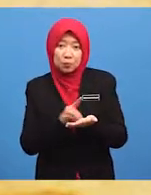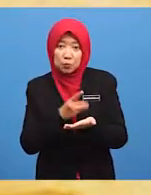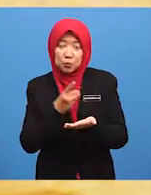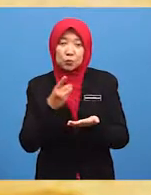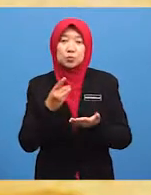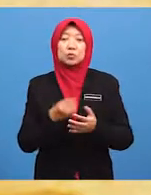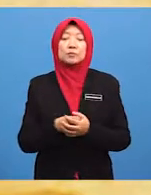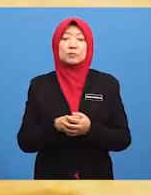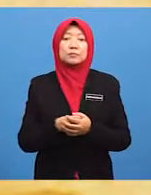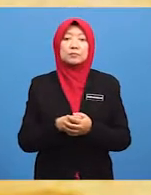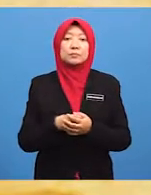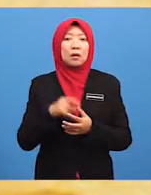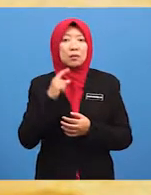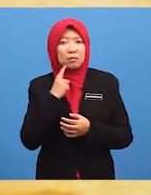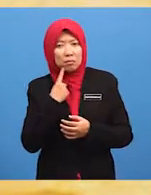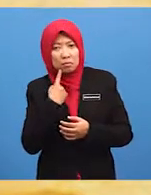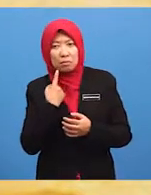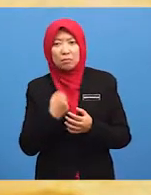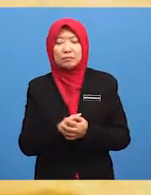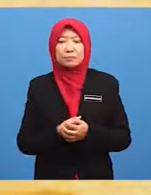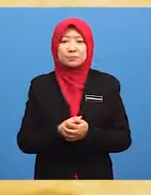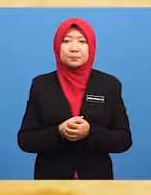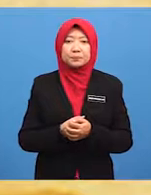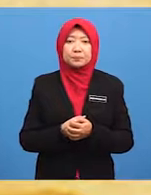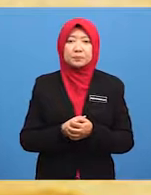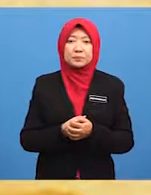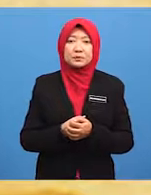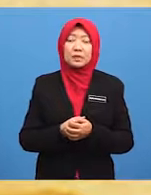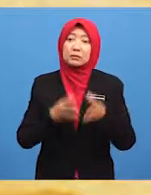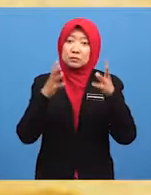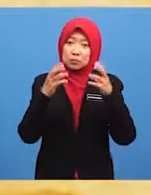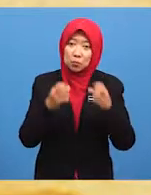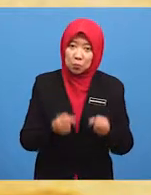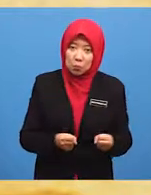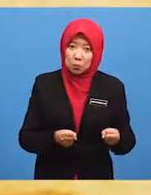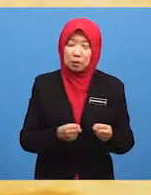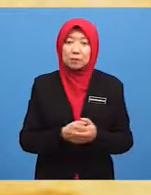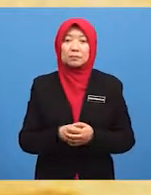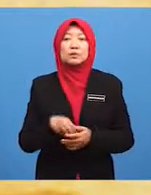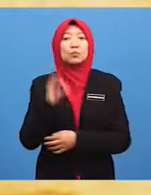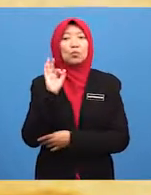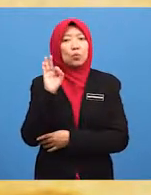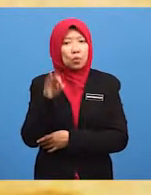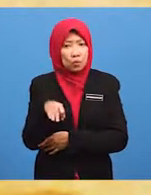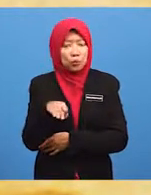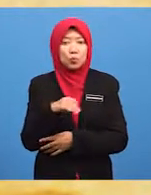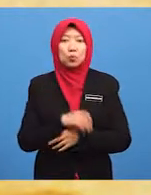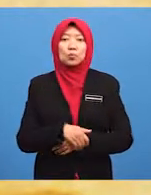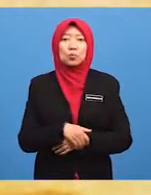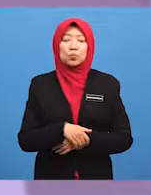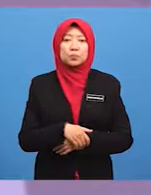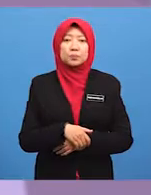kamus. Zalim disebut zalim. Sirwal disebut seluar. Fardu disebut